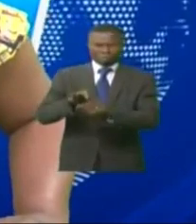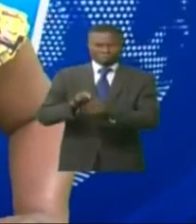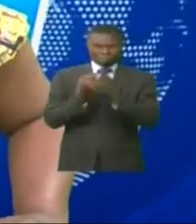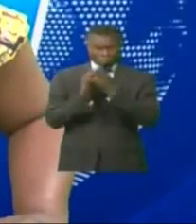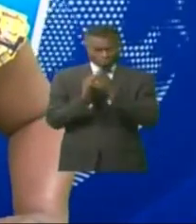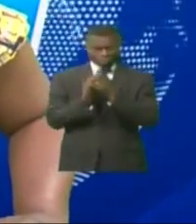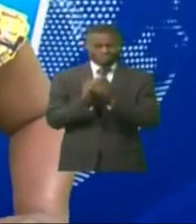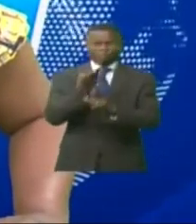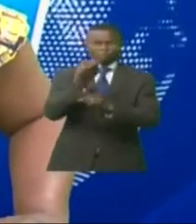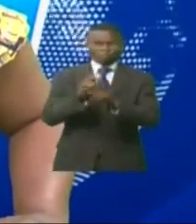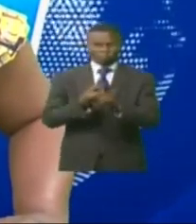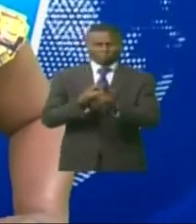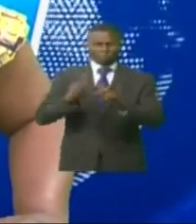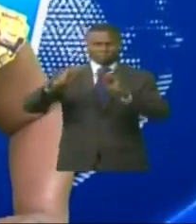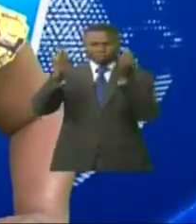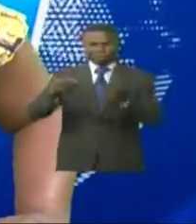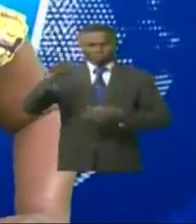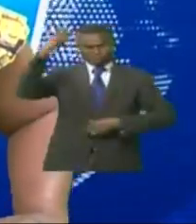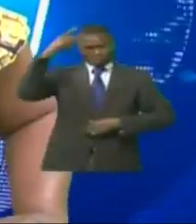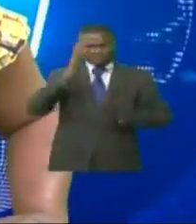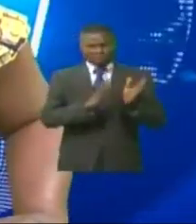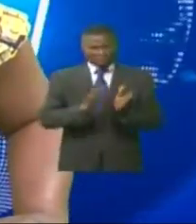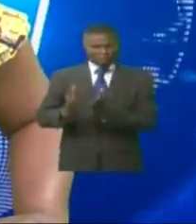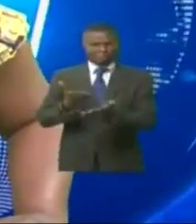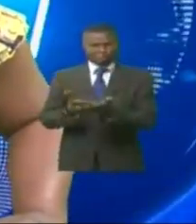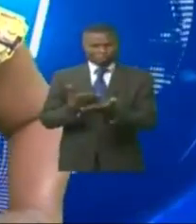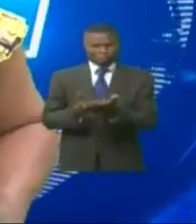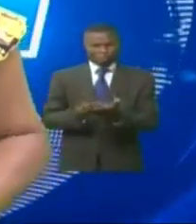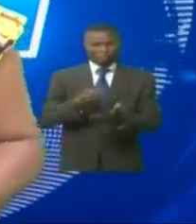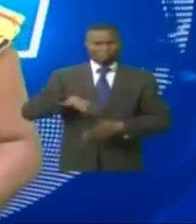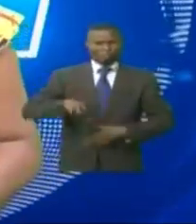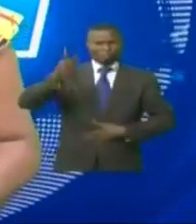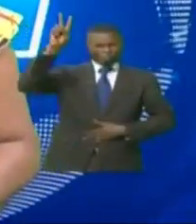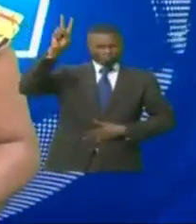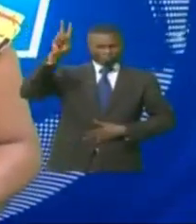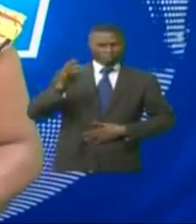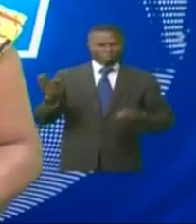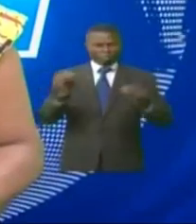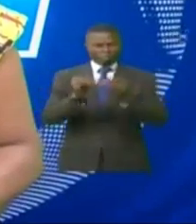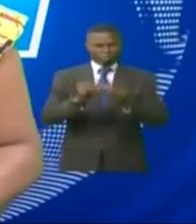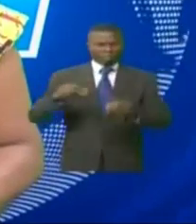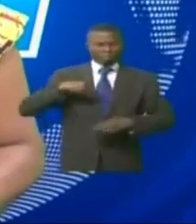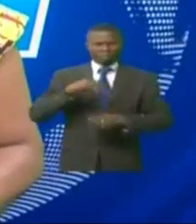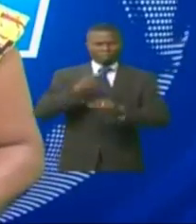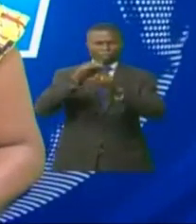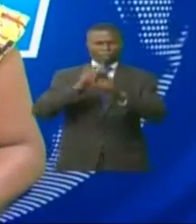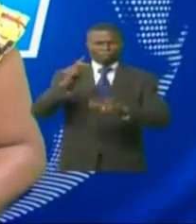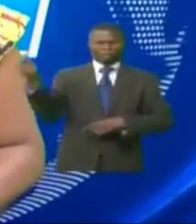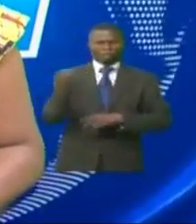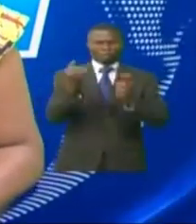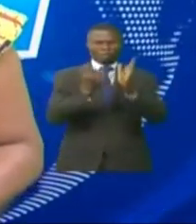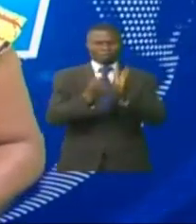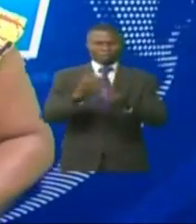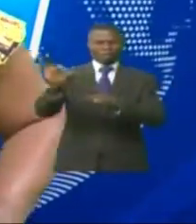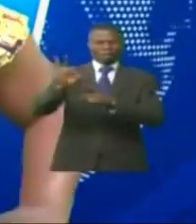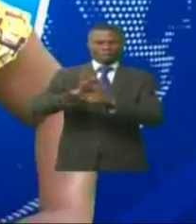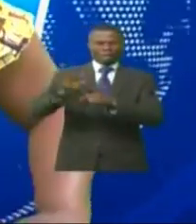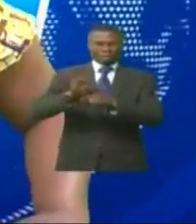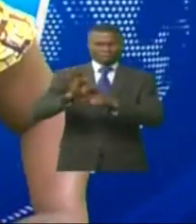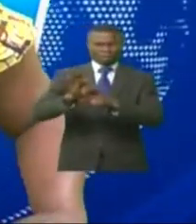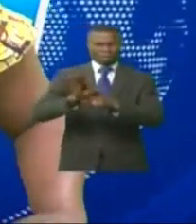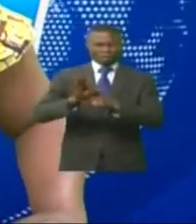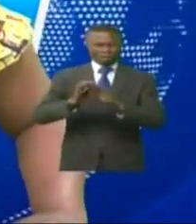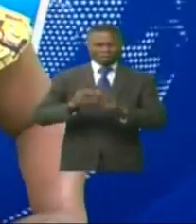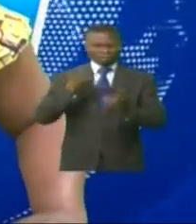quelques mois, les partis politiques se préparent déjà. L'UDPS réunit ses membres venus de 26 provinces pour une formation afin d'assurer